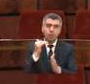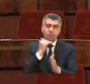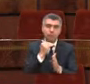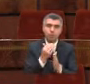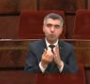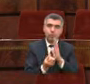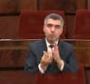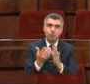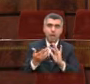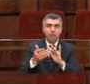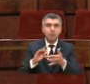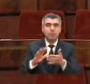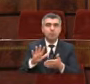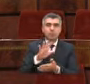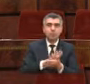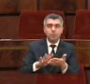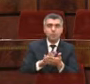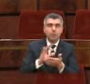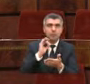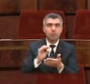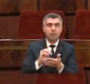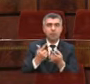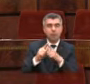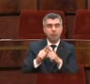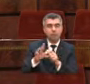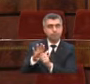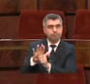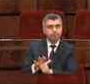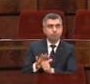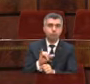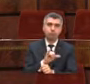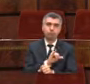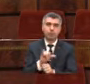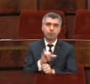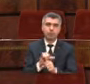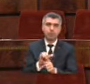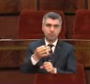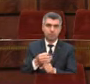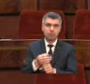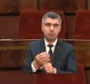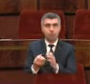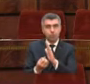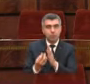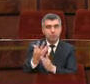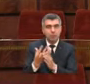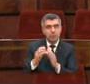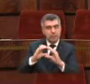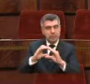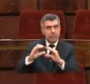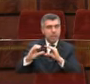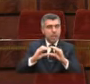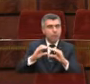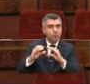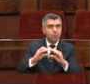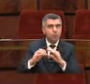بها العالم الرقمي من أجل أن تصبح أكثر ردعاً وتشديداً. لابد سيد الوزير من تجويد الجانب التواصلي من خلال